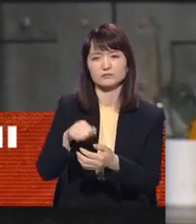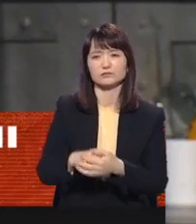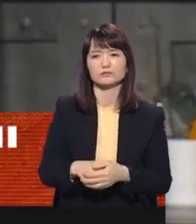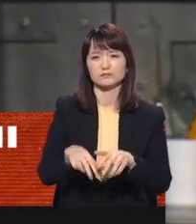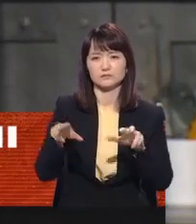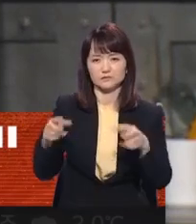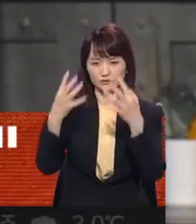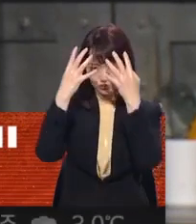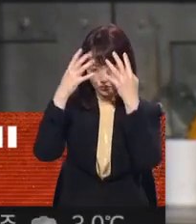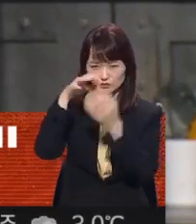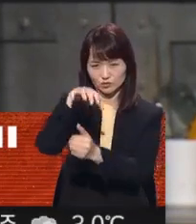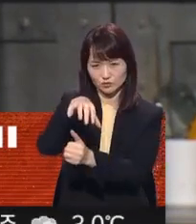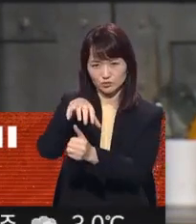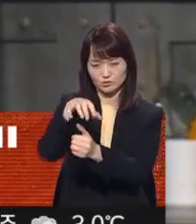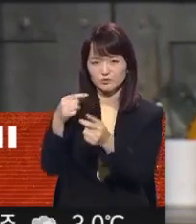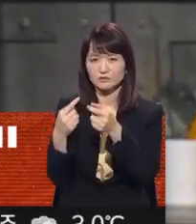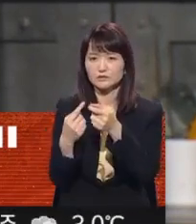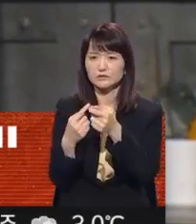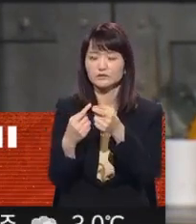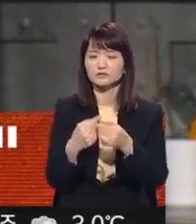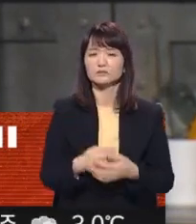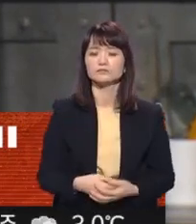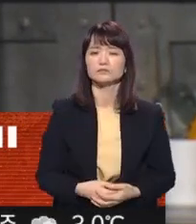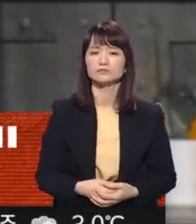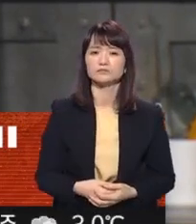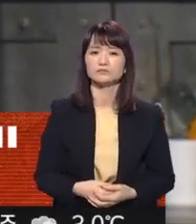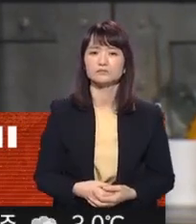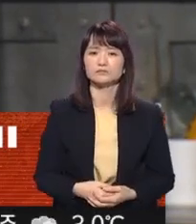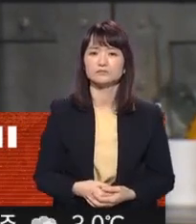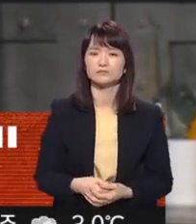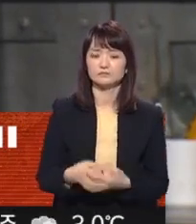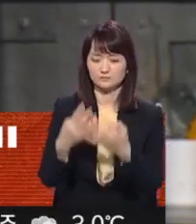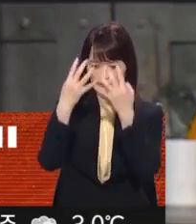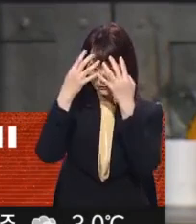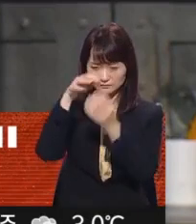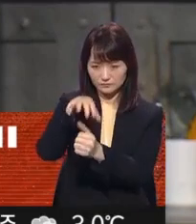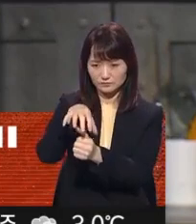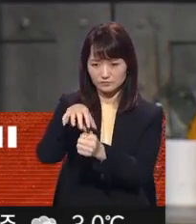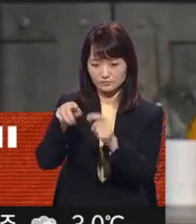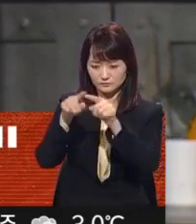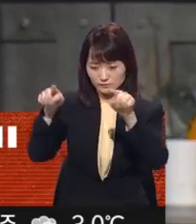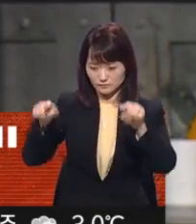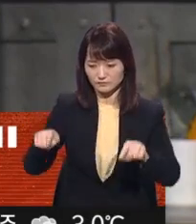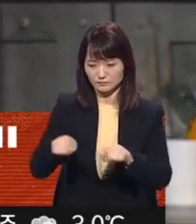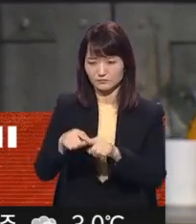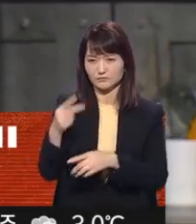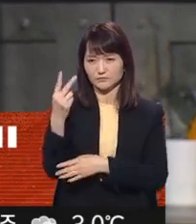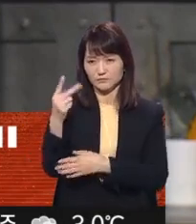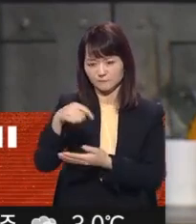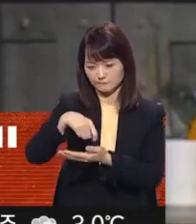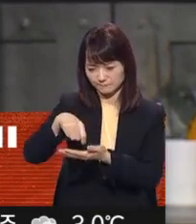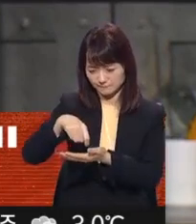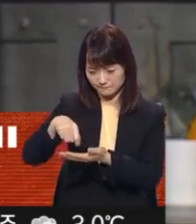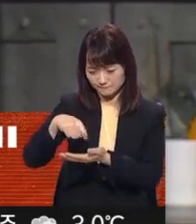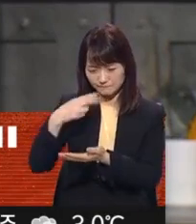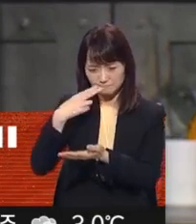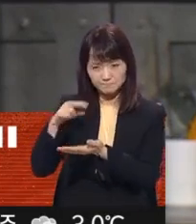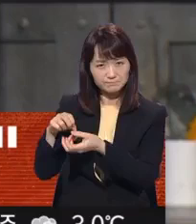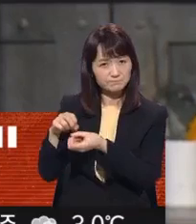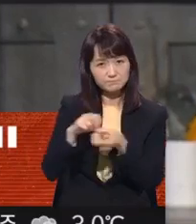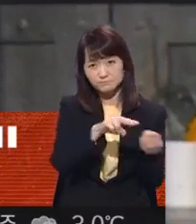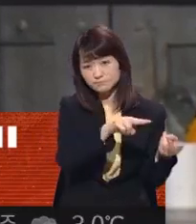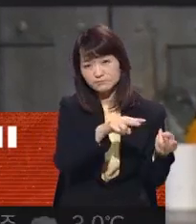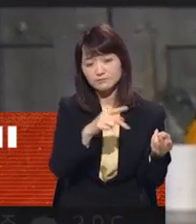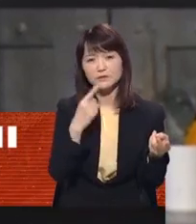지금 구치소에 있는데 첫 번째 우리이 기자가 말했다시피 구치소에서 A4 용지 2장짜리 협박 편지를 저렇게 보내는 거예요 저는